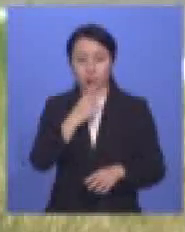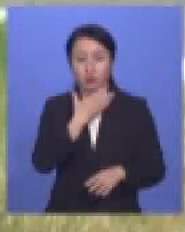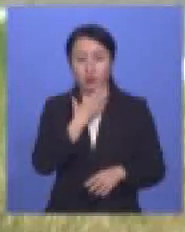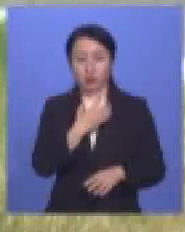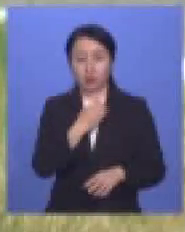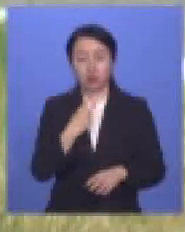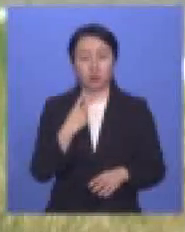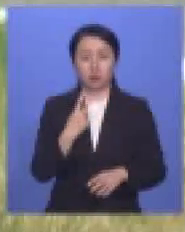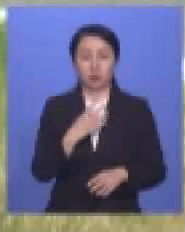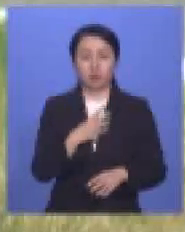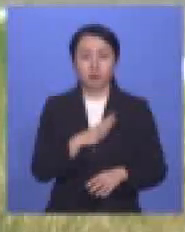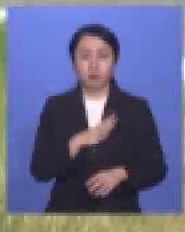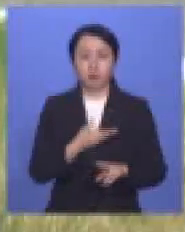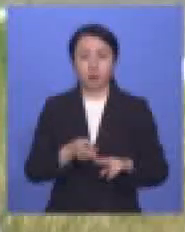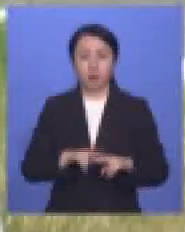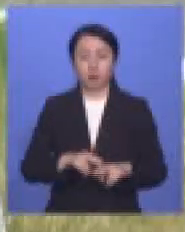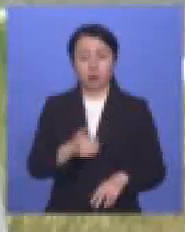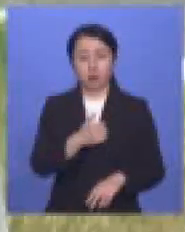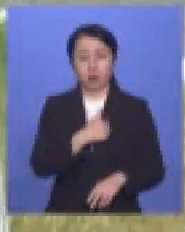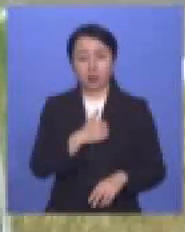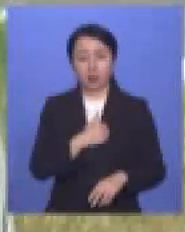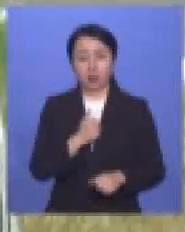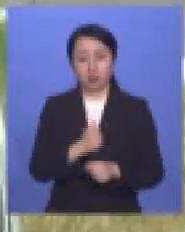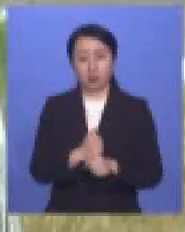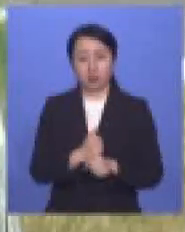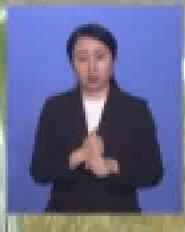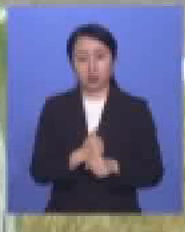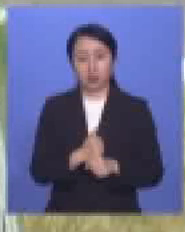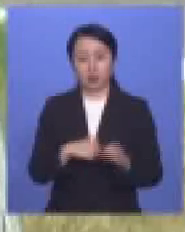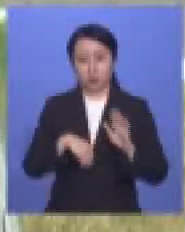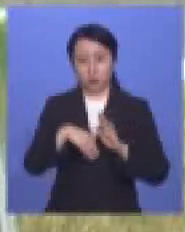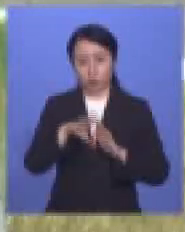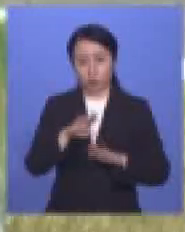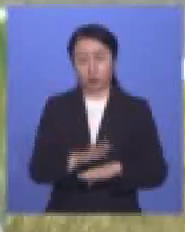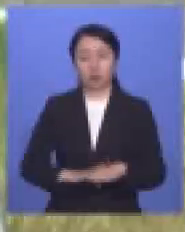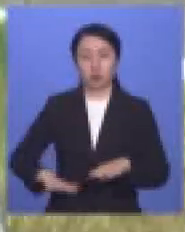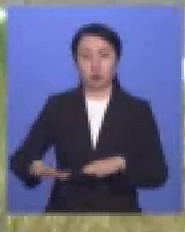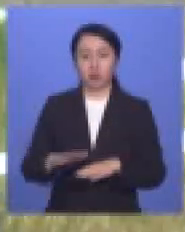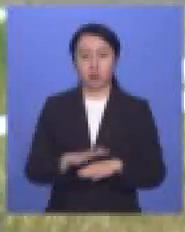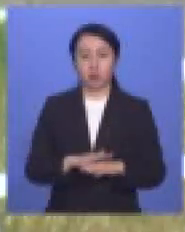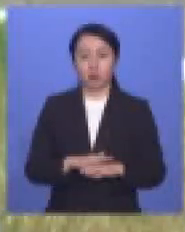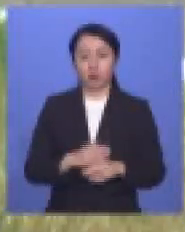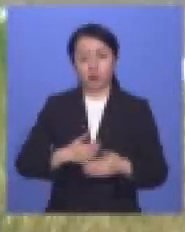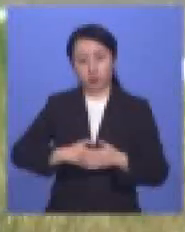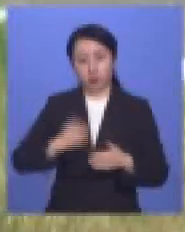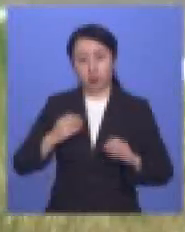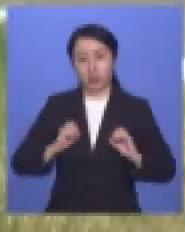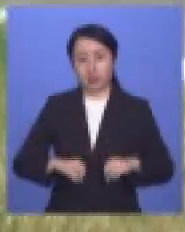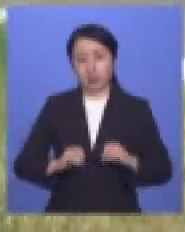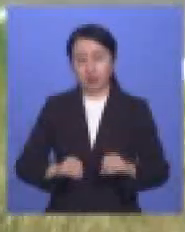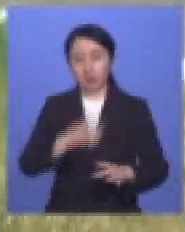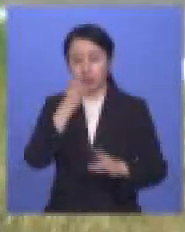какое-то наслаждение. Поэтому мы решили немножко сделать, облагородить. Раньше садила я